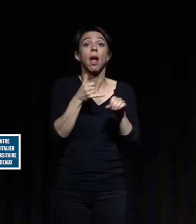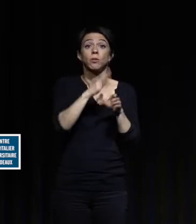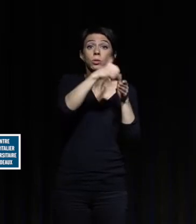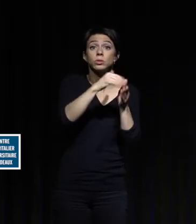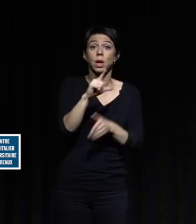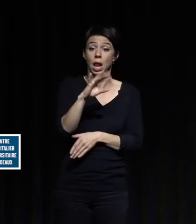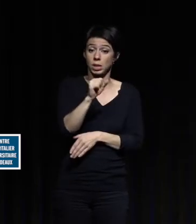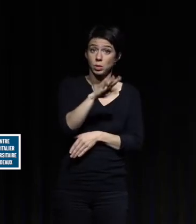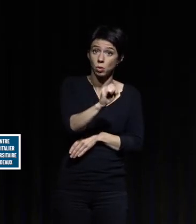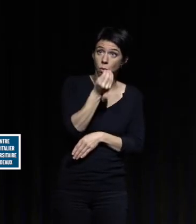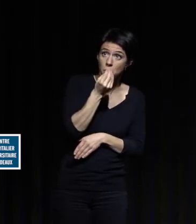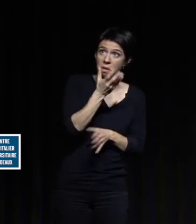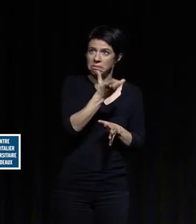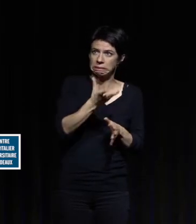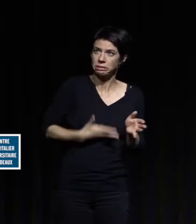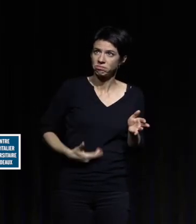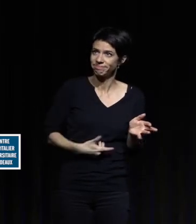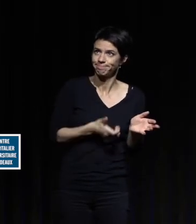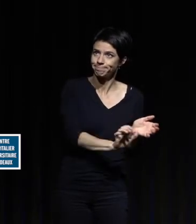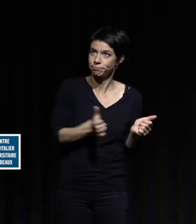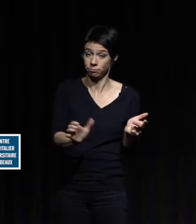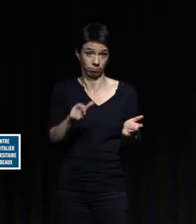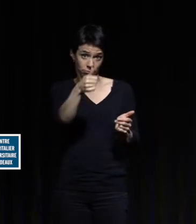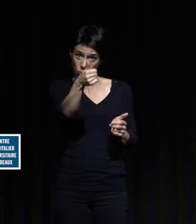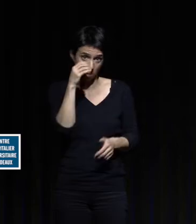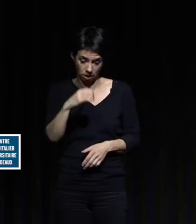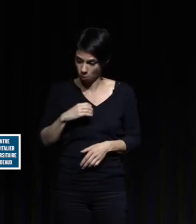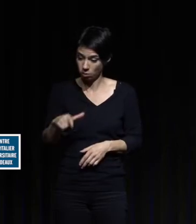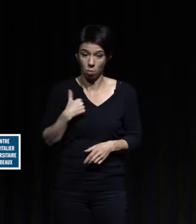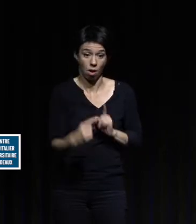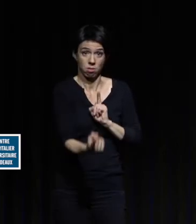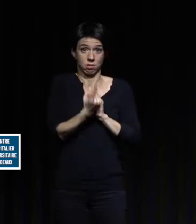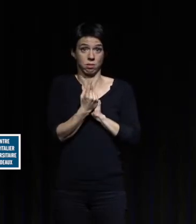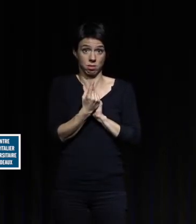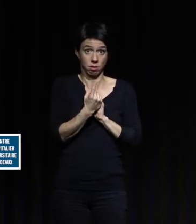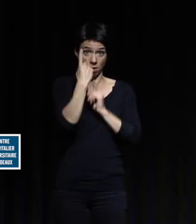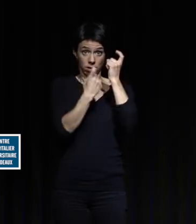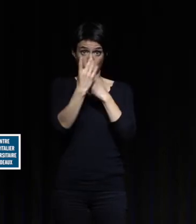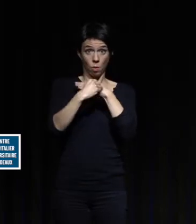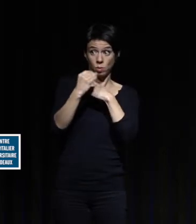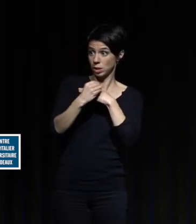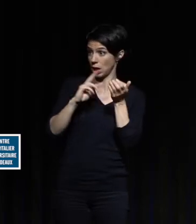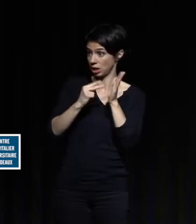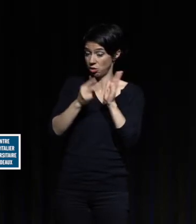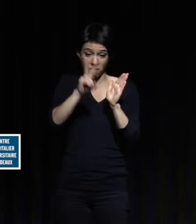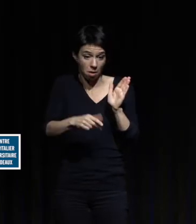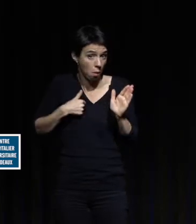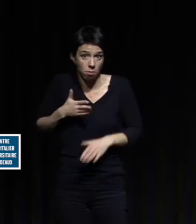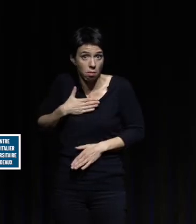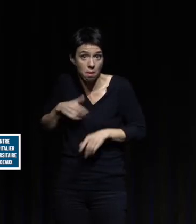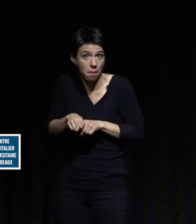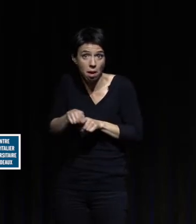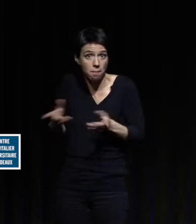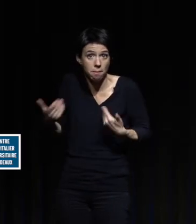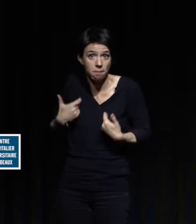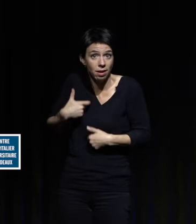consultez ou lisez. Ne venez pas me voir, moi, pour le régime, parce que je vous dis, à part m'appliquer à moi-même aussi le régime flexitarien